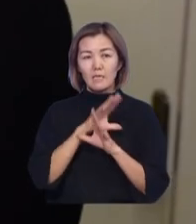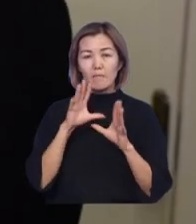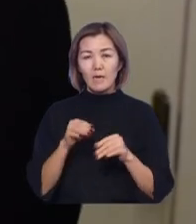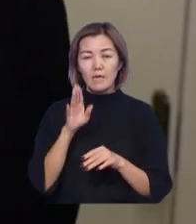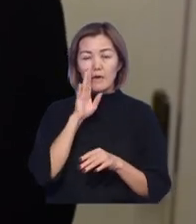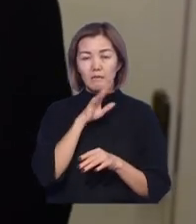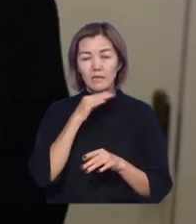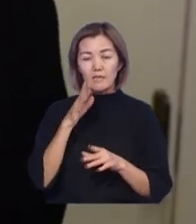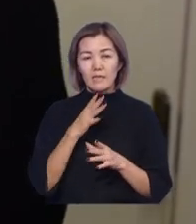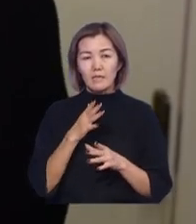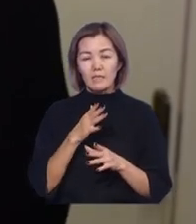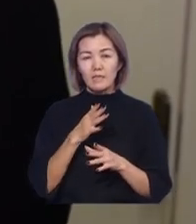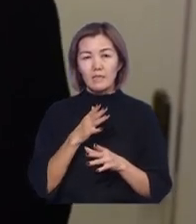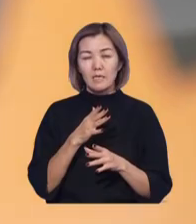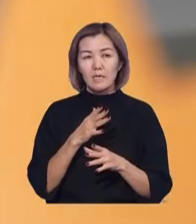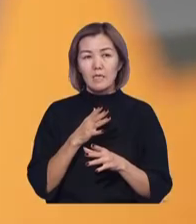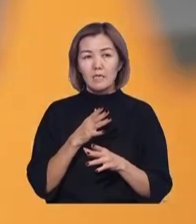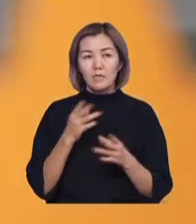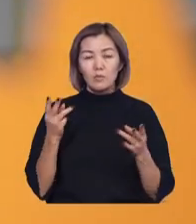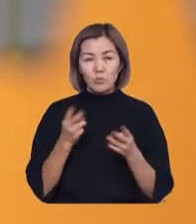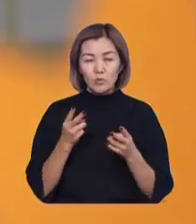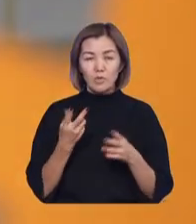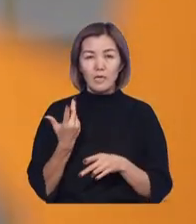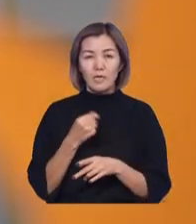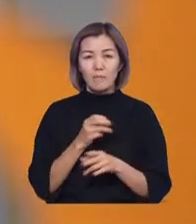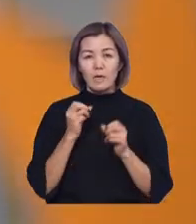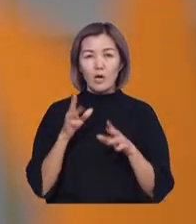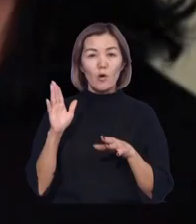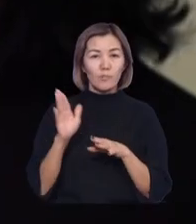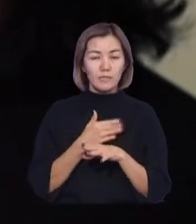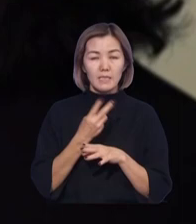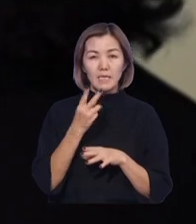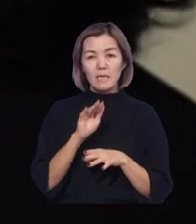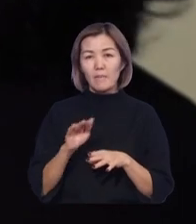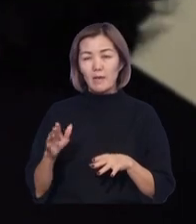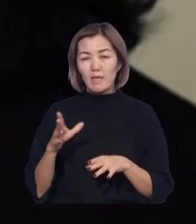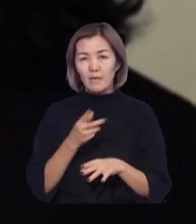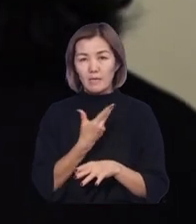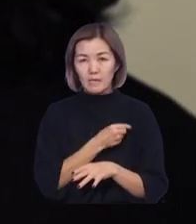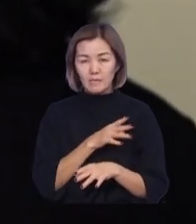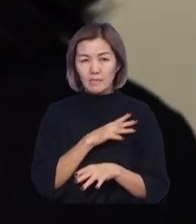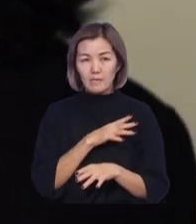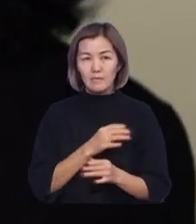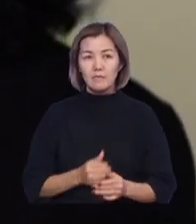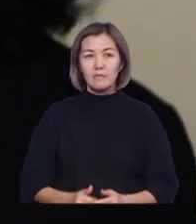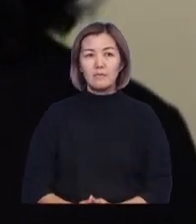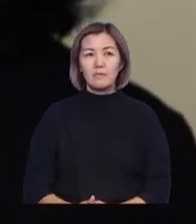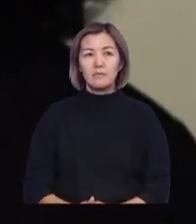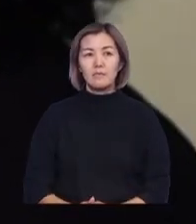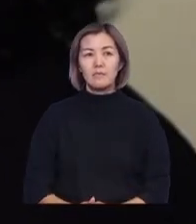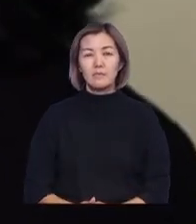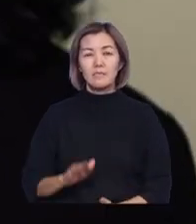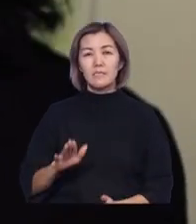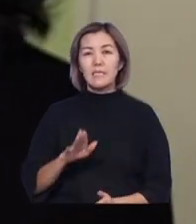ата-аналарды шақырамын, екпе қауіпсіз. Мен екі балаға екпе ектірдім, бүгін мұны екіншісіне ектіреміз.